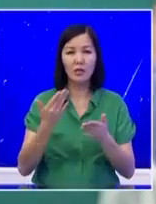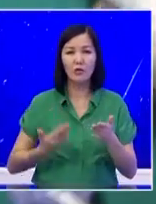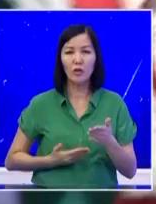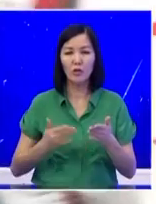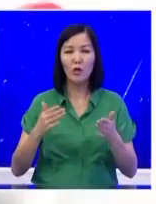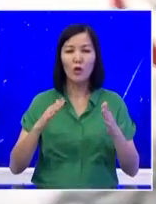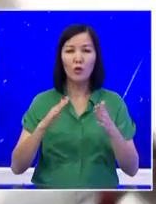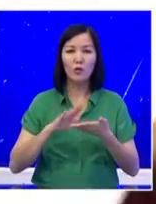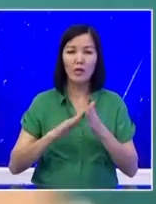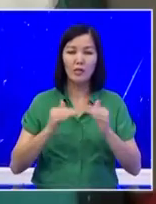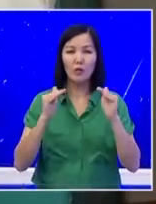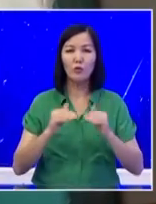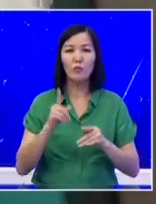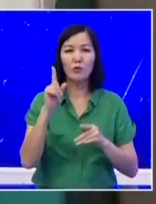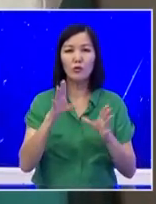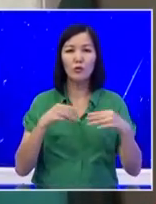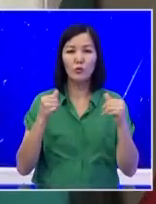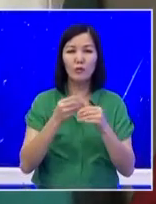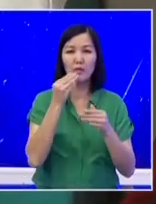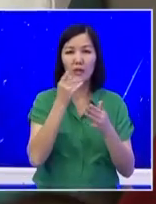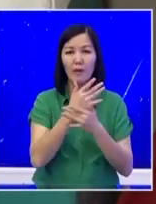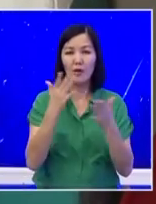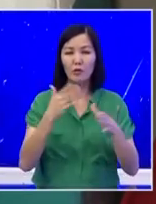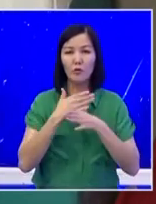тұрмыс жағдайы төмен 100 отбасына азық түлік таратты.